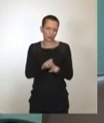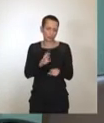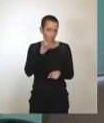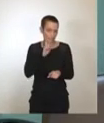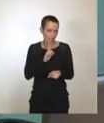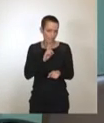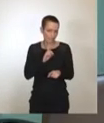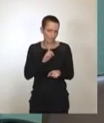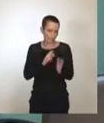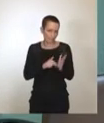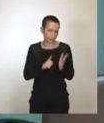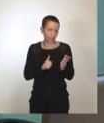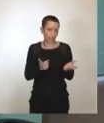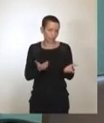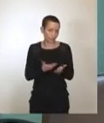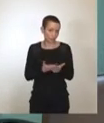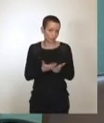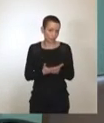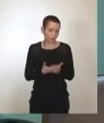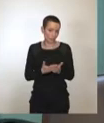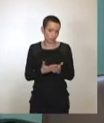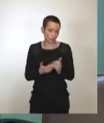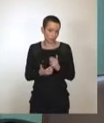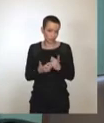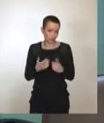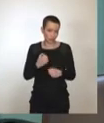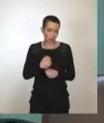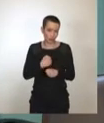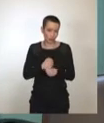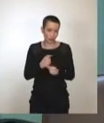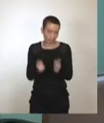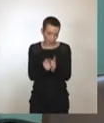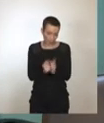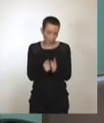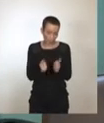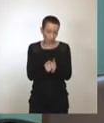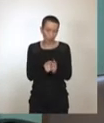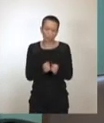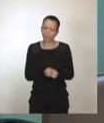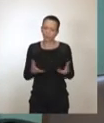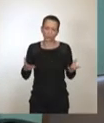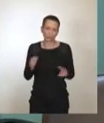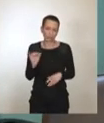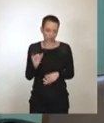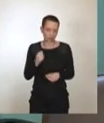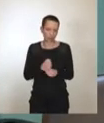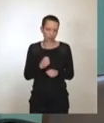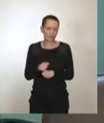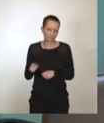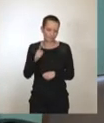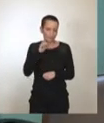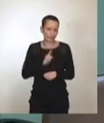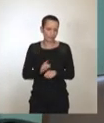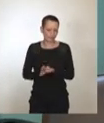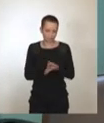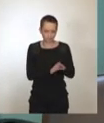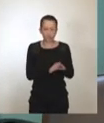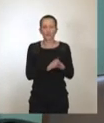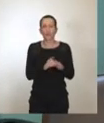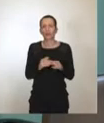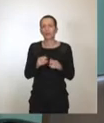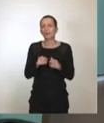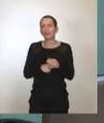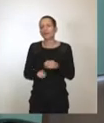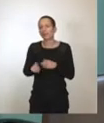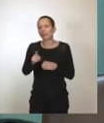les emplois les plus précaires sont le plus souvent majoritairement occupés par des femmes. Les filières de métiers, donc ça, tout